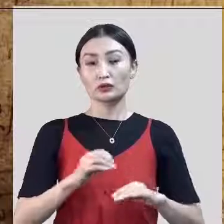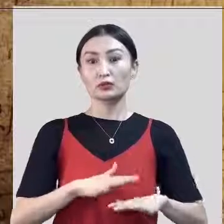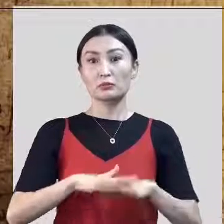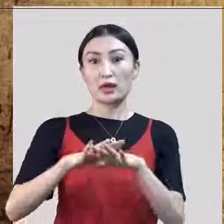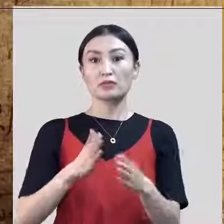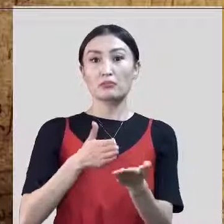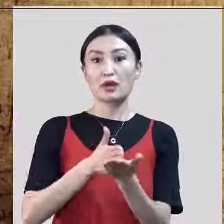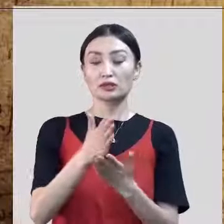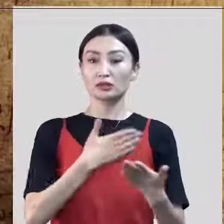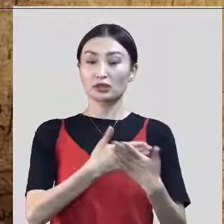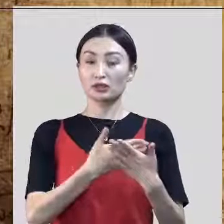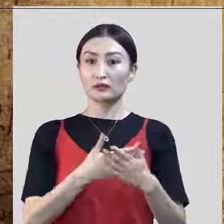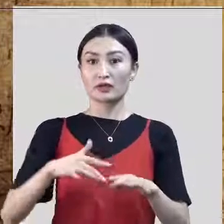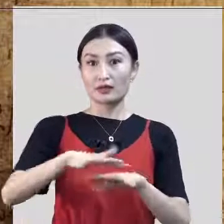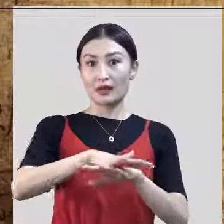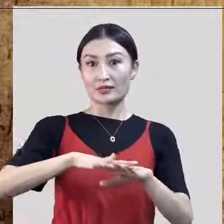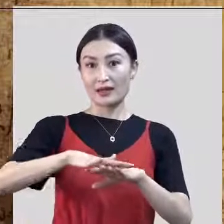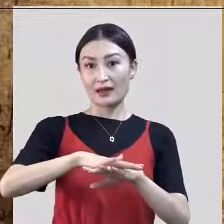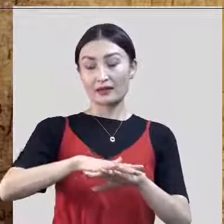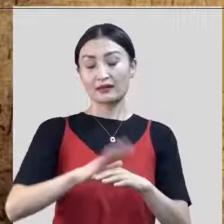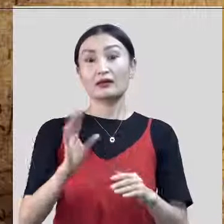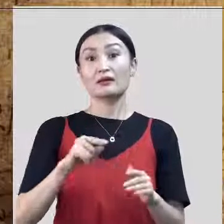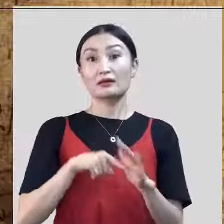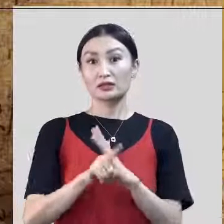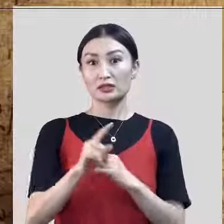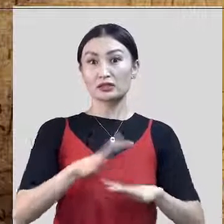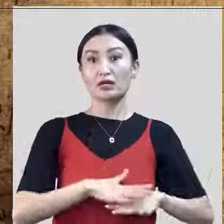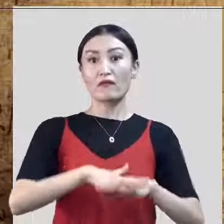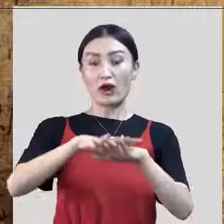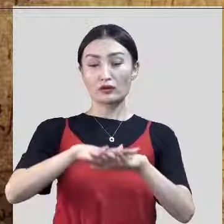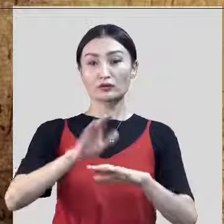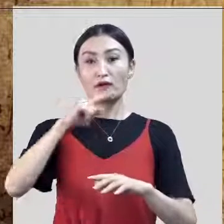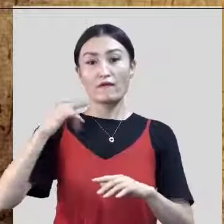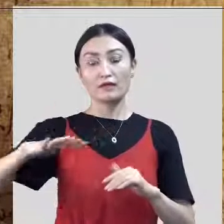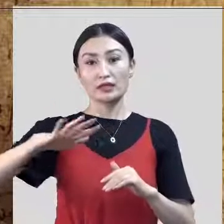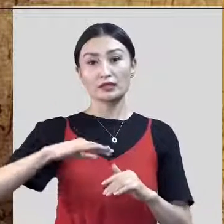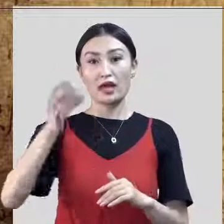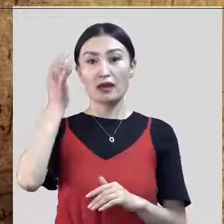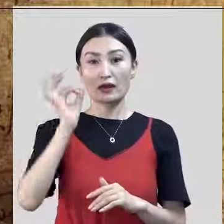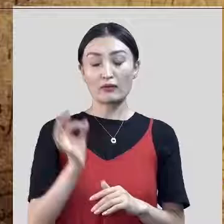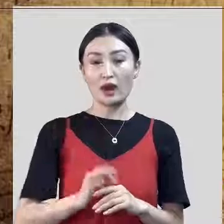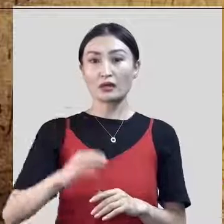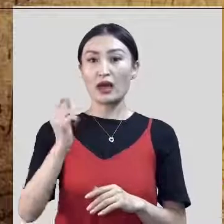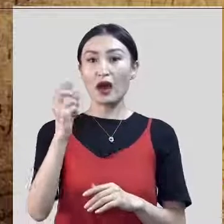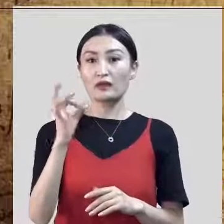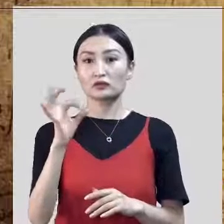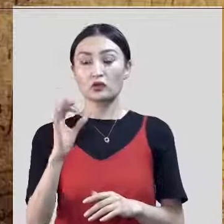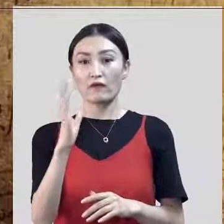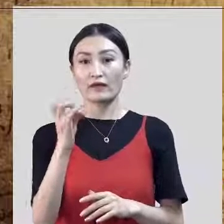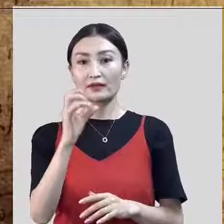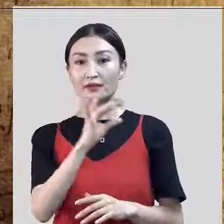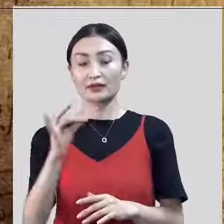политической активности населения начались революции в россии германии и австро-венгрии